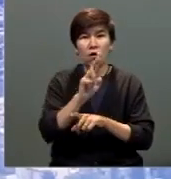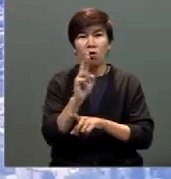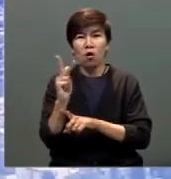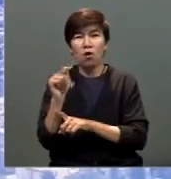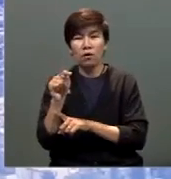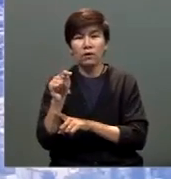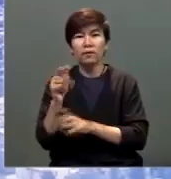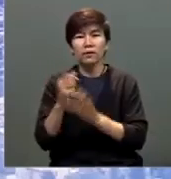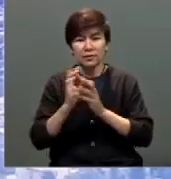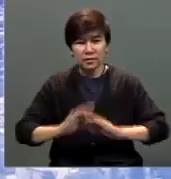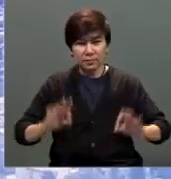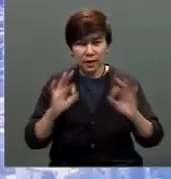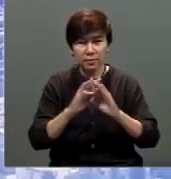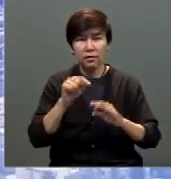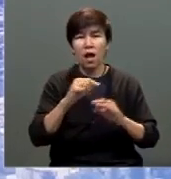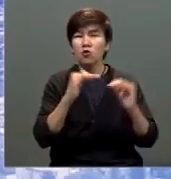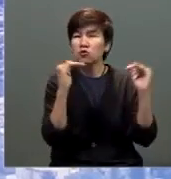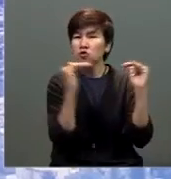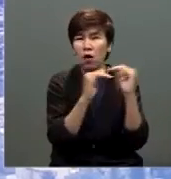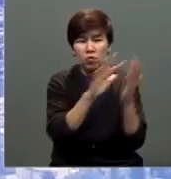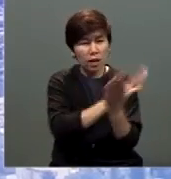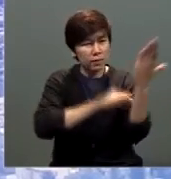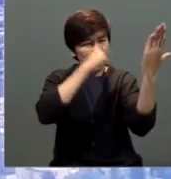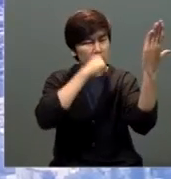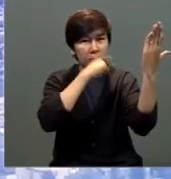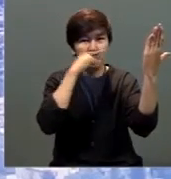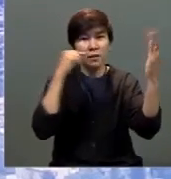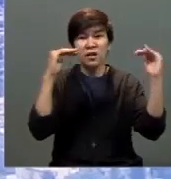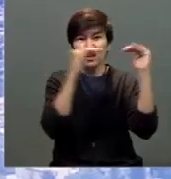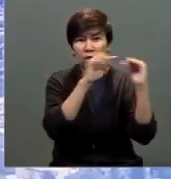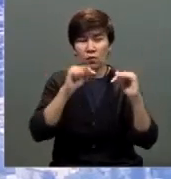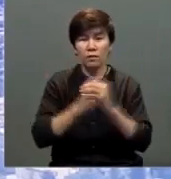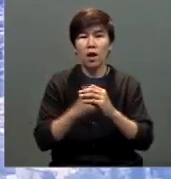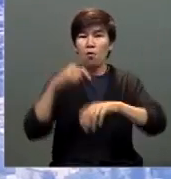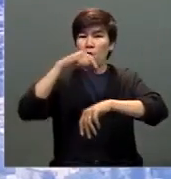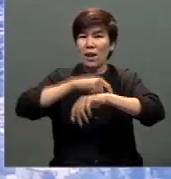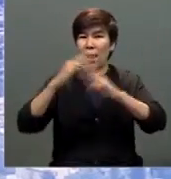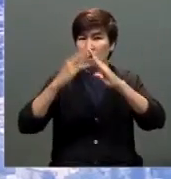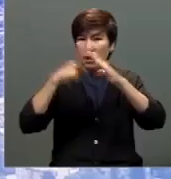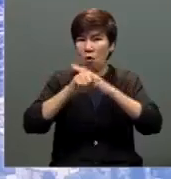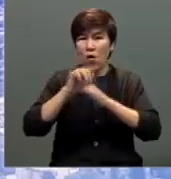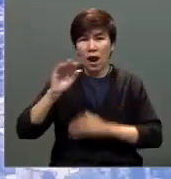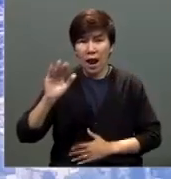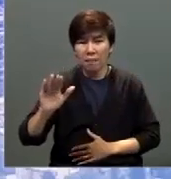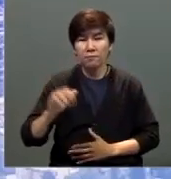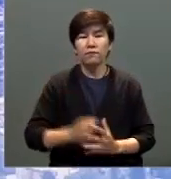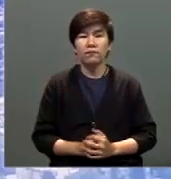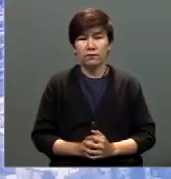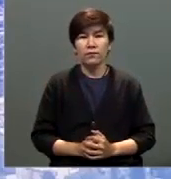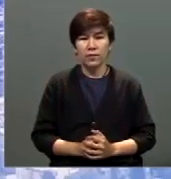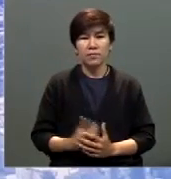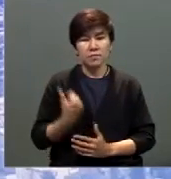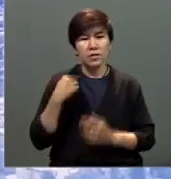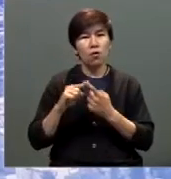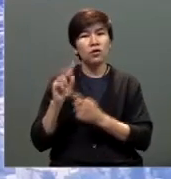ซึ่งเป็นการครอบคลุมกันทั้งประเทศมีช่วงเวลาของเคอร์ฟิวมีทั้งหลายซึ่งเป็นมาตรการของทั้งประเทศอันนี้ก็เป็นข้อที่